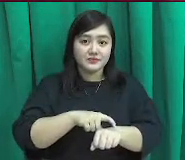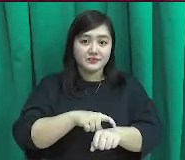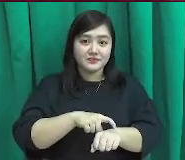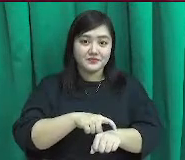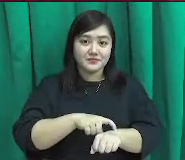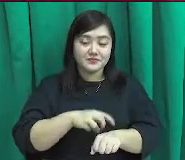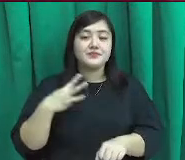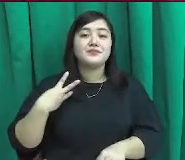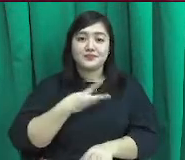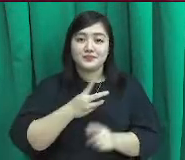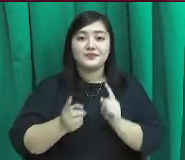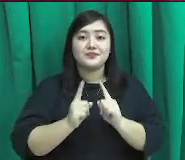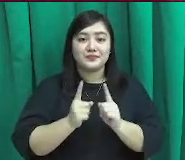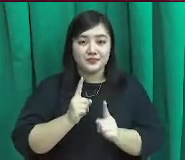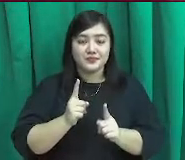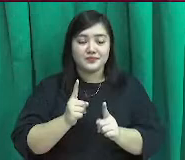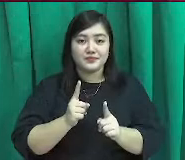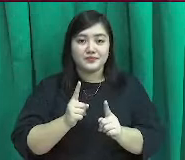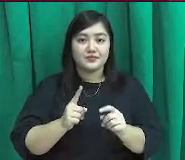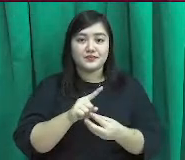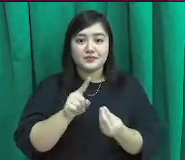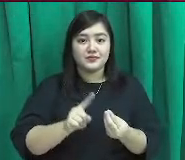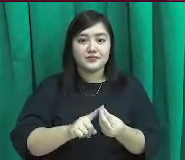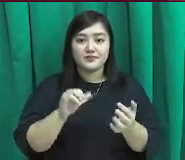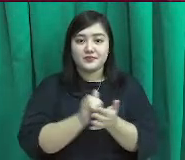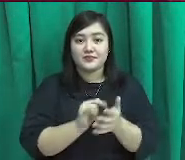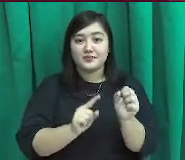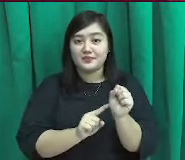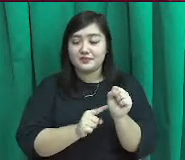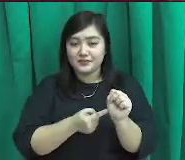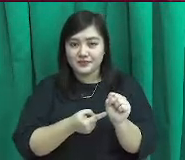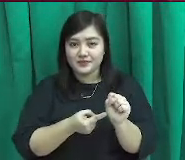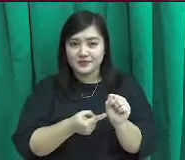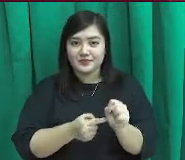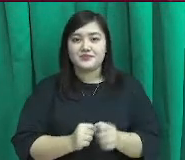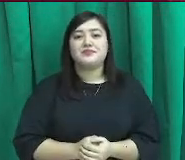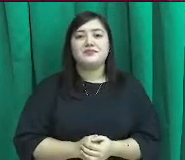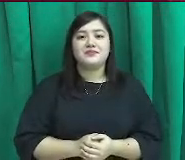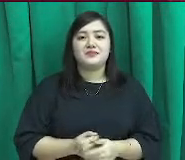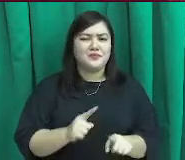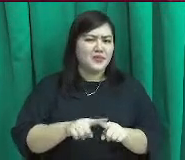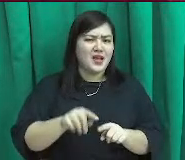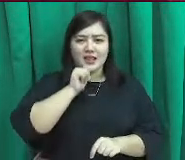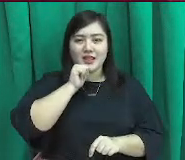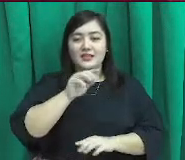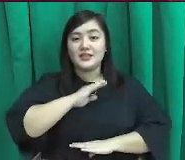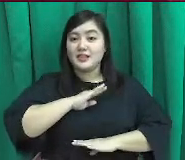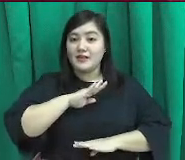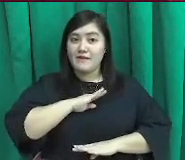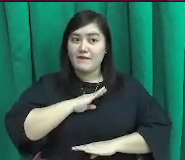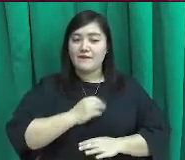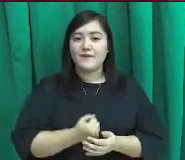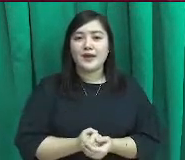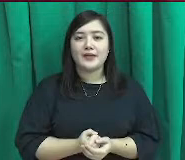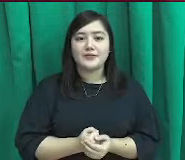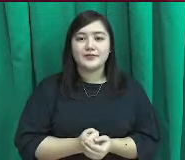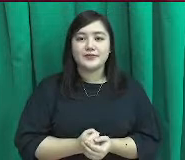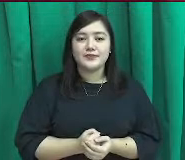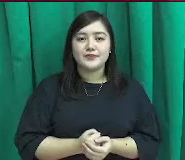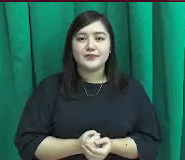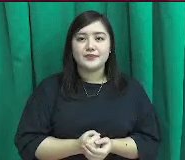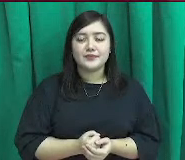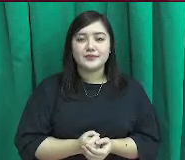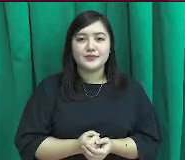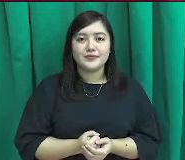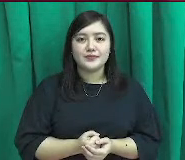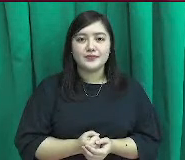yon, Sir Dennis, direct to the point na tayo, no? Lakaraan ay naputol tayo doon sa usapan na tinapos natin doon sa part na kung saan